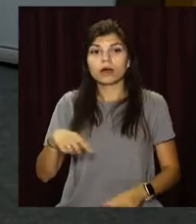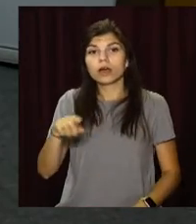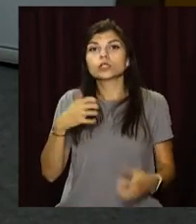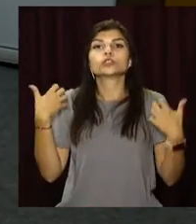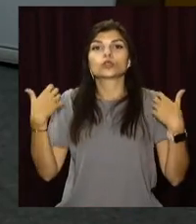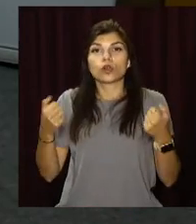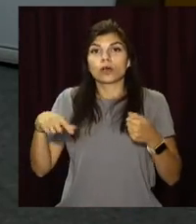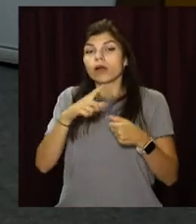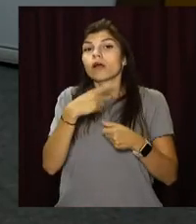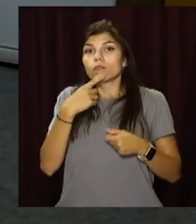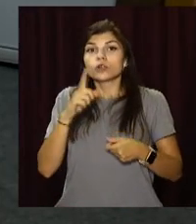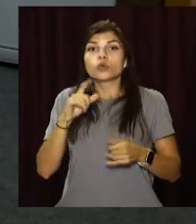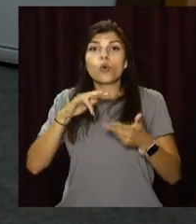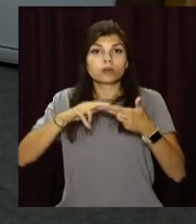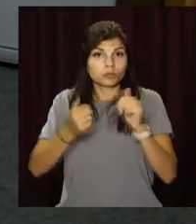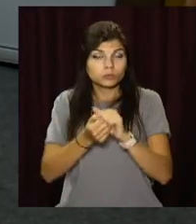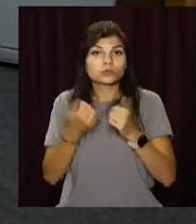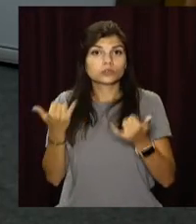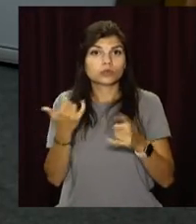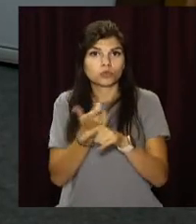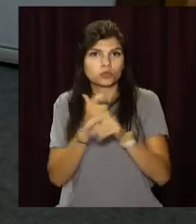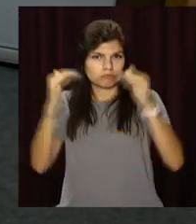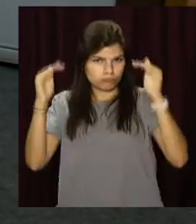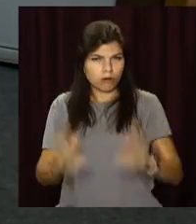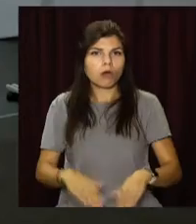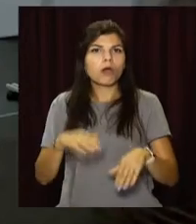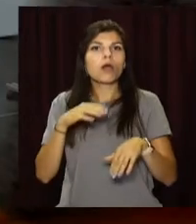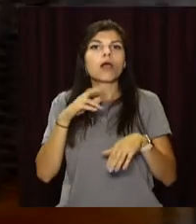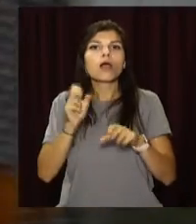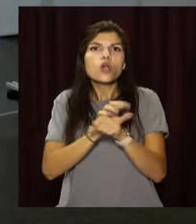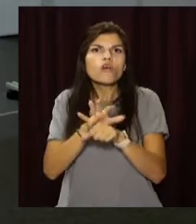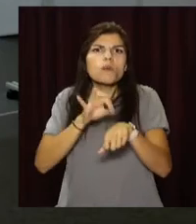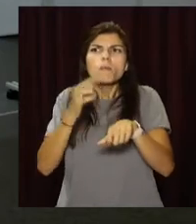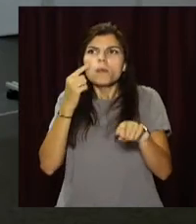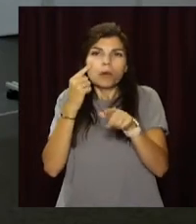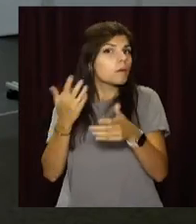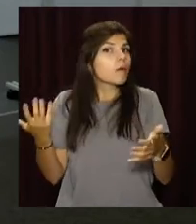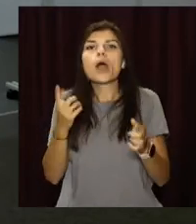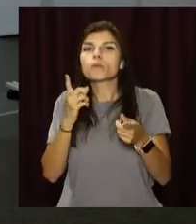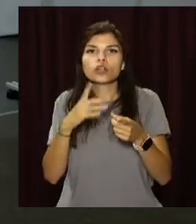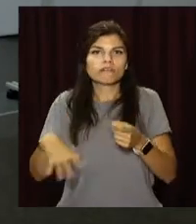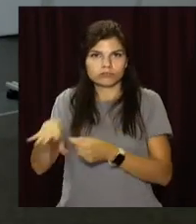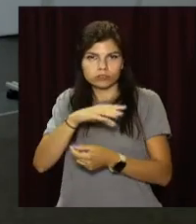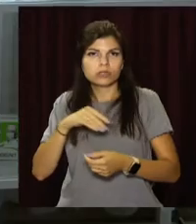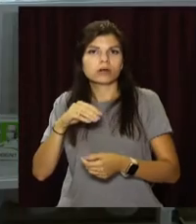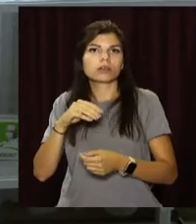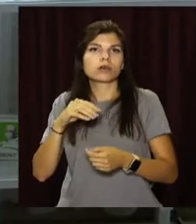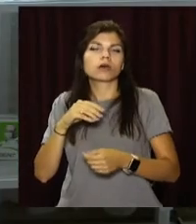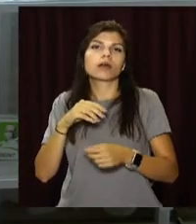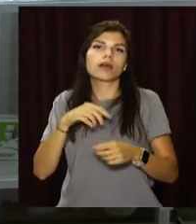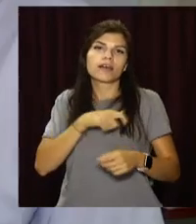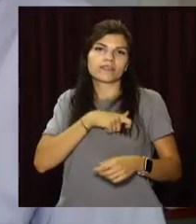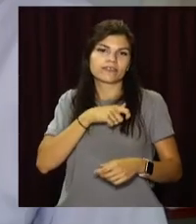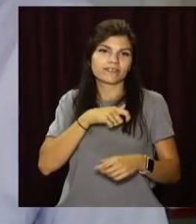міському департаменті охорони здоров'я стверджують, у Кам'янському значно знизився рівень захворюваності на ковід. Це усе результат злагодженої роботи міської влади